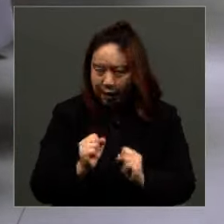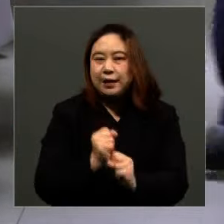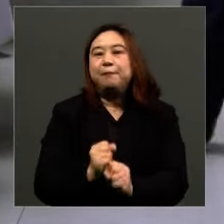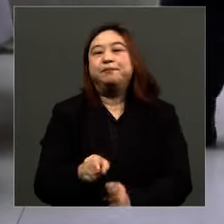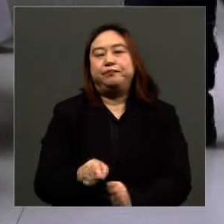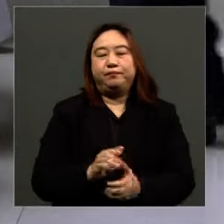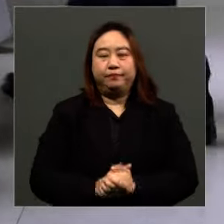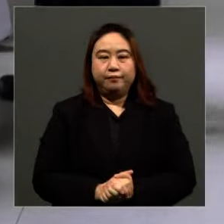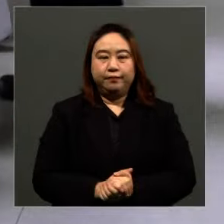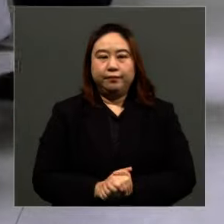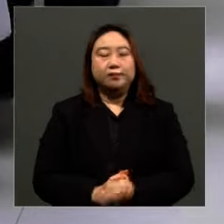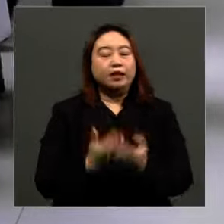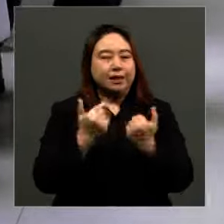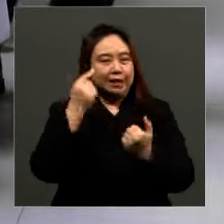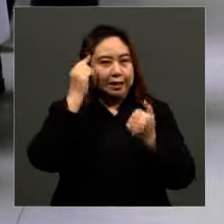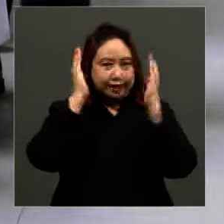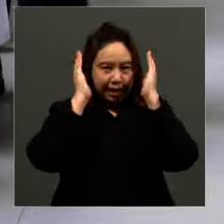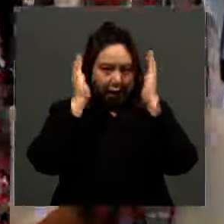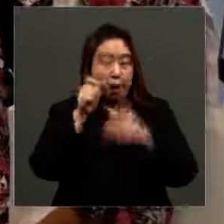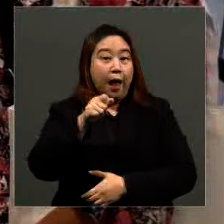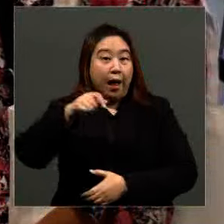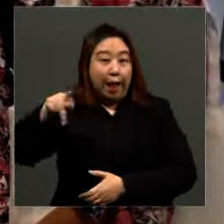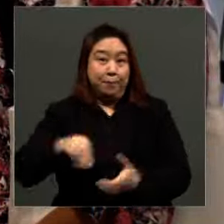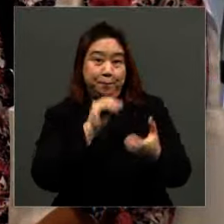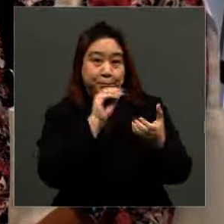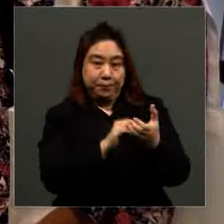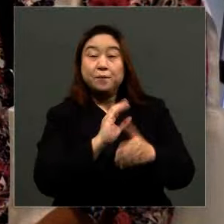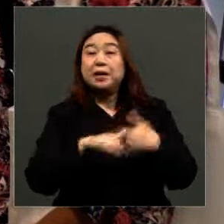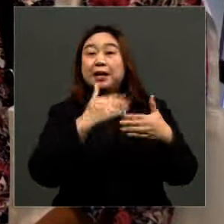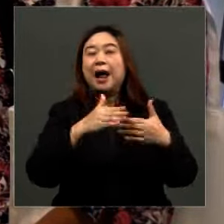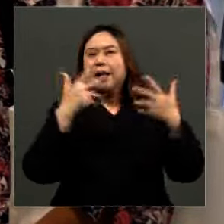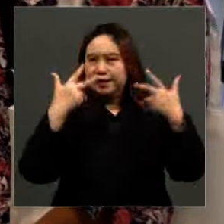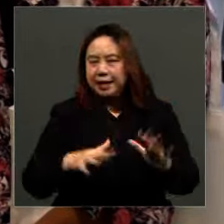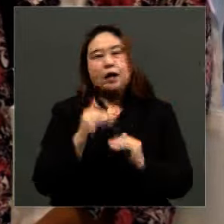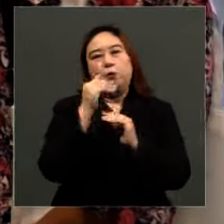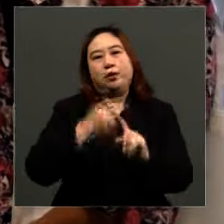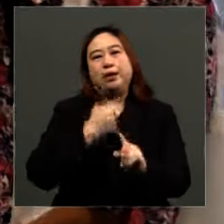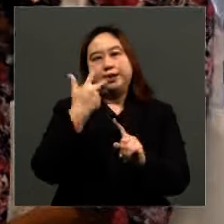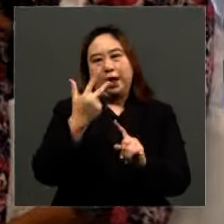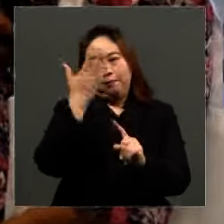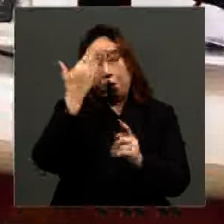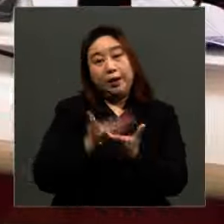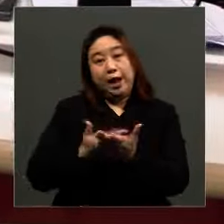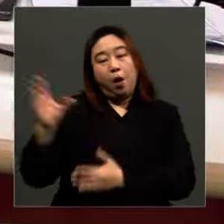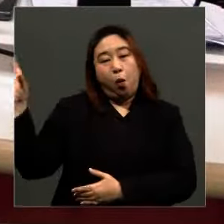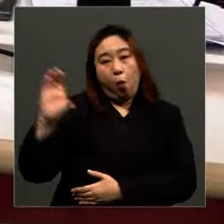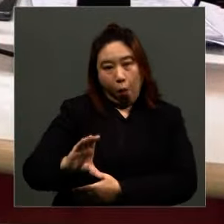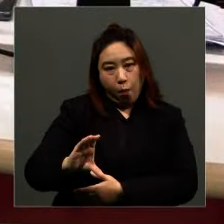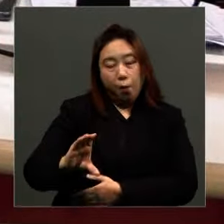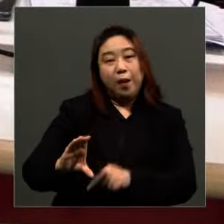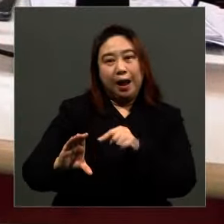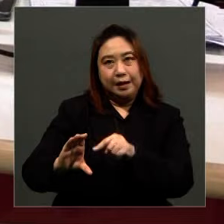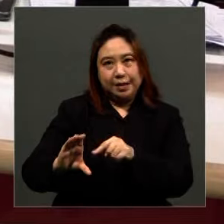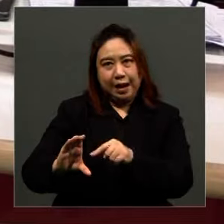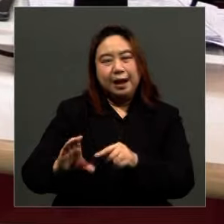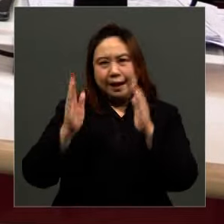เรียบร้อยแล้วซึ่งก็ตั้งใจว่าจะพัฒนาแอปพลิเคชันให้แล้วเสร็จภายในเดือนมีนาคมเพราะว่าเงินงบประมาณที่จะใช้เดิมมีความ